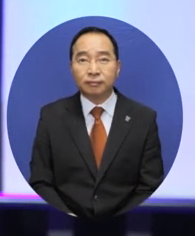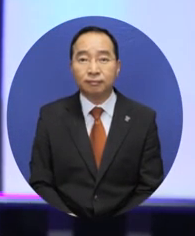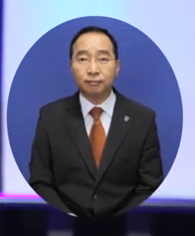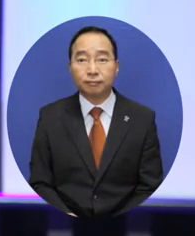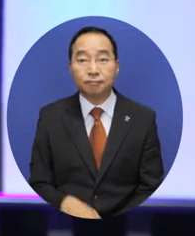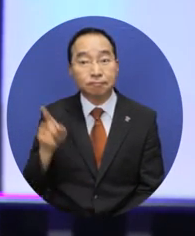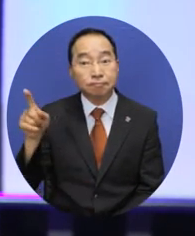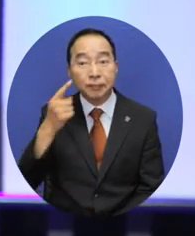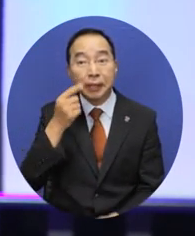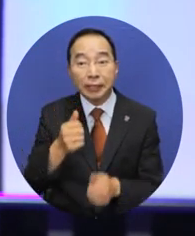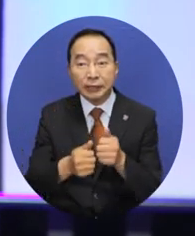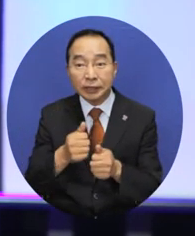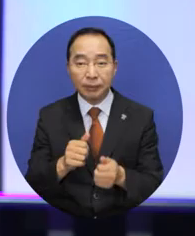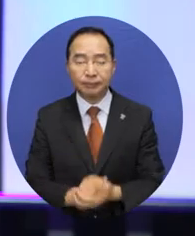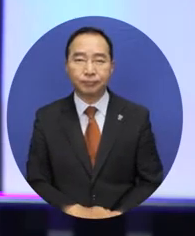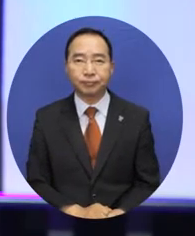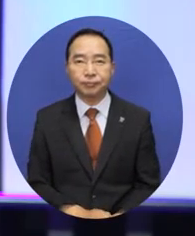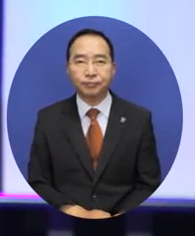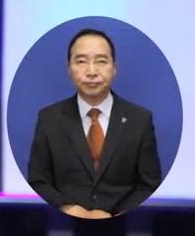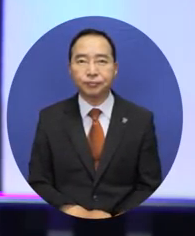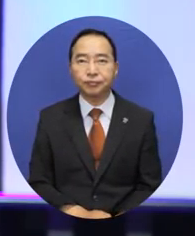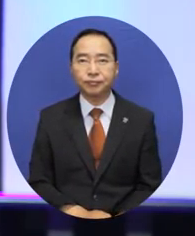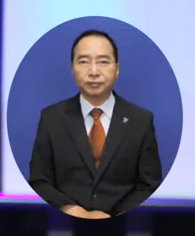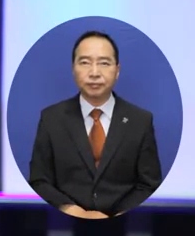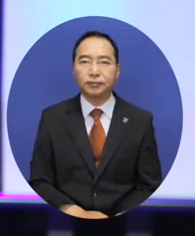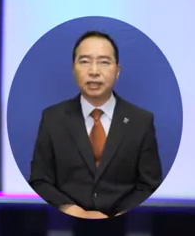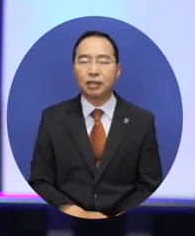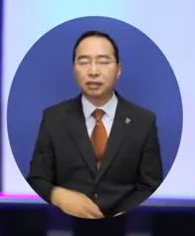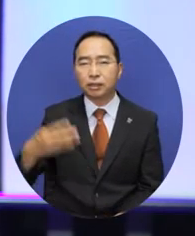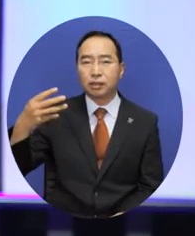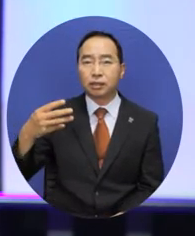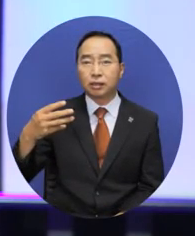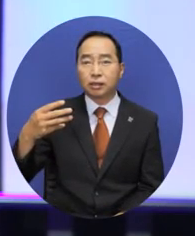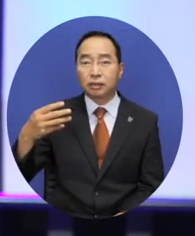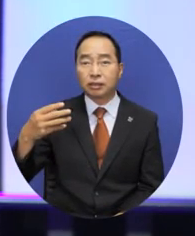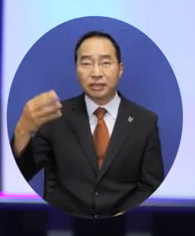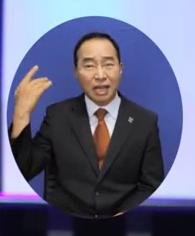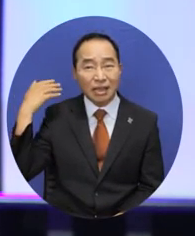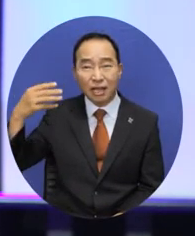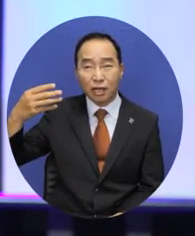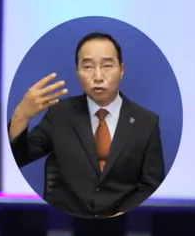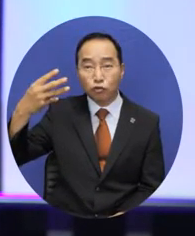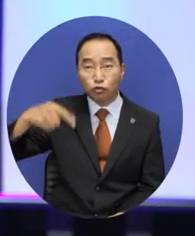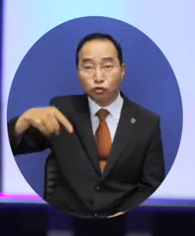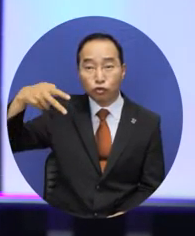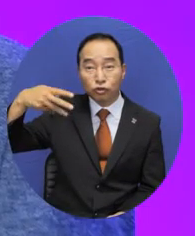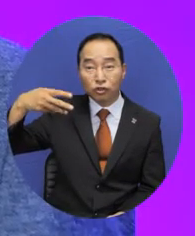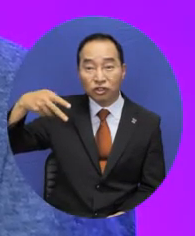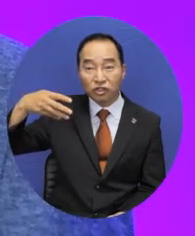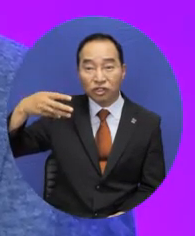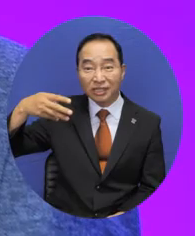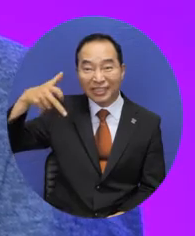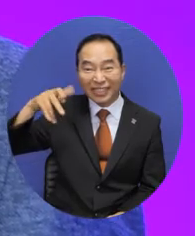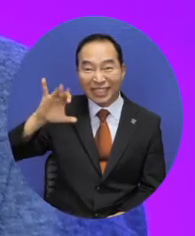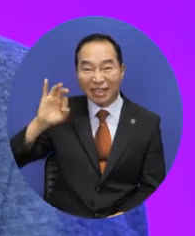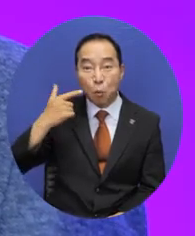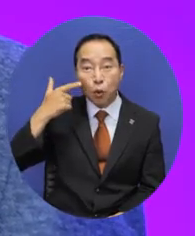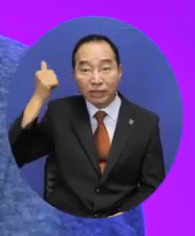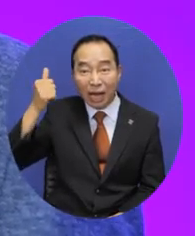제인 엘리엇은 마틴 루터 킹 목사가 암살된 날 밤새 울었습니다. 그리고